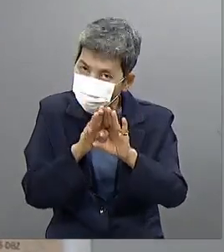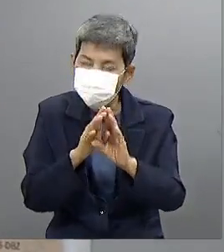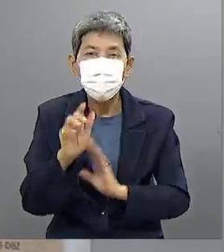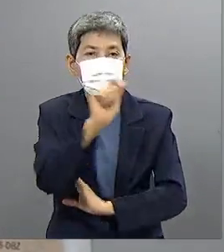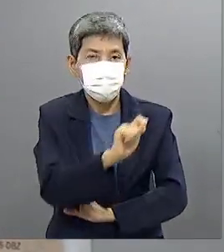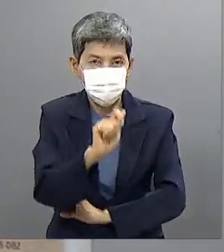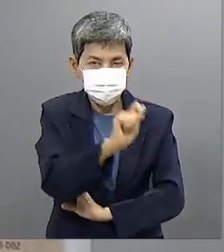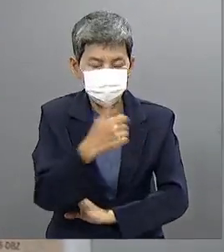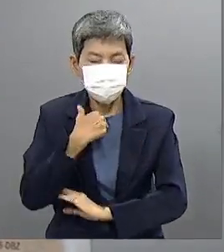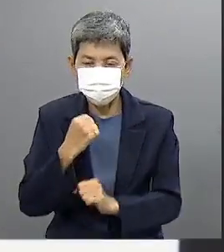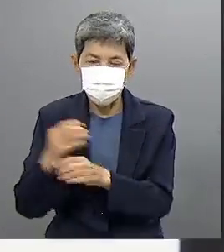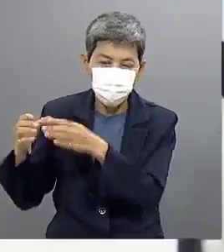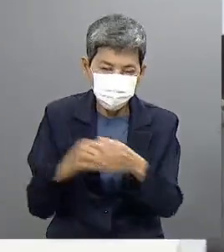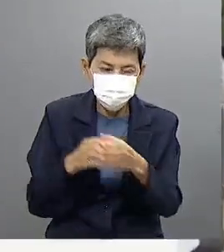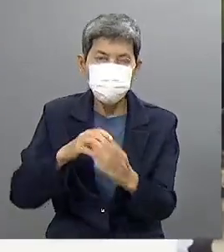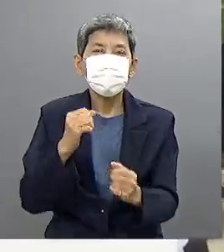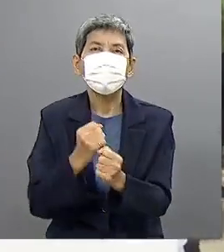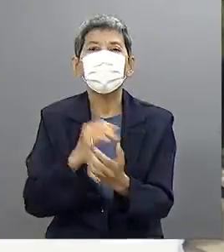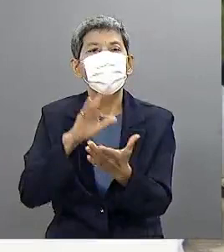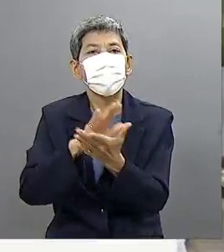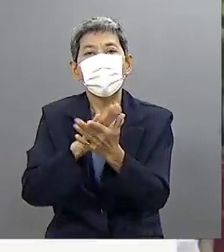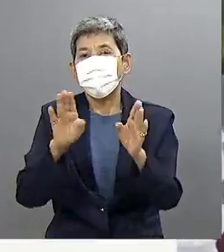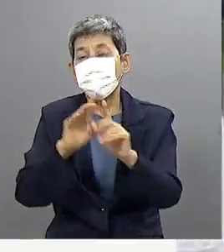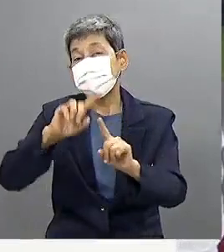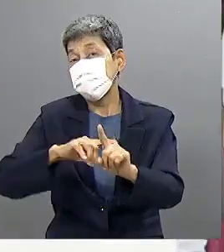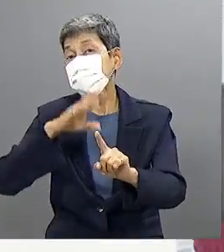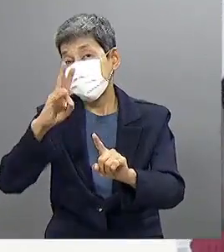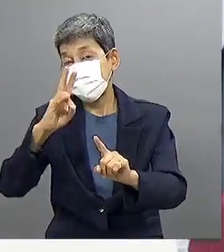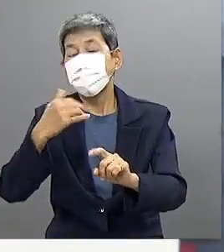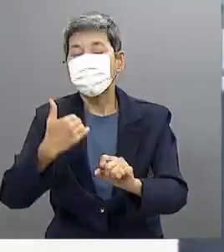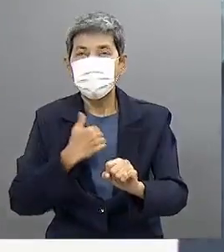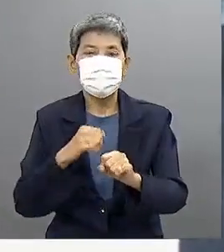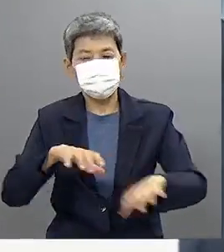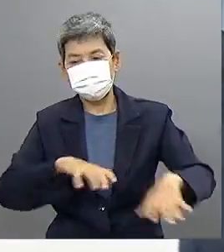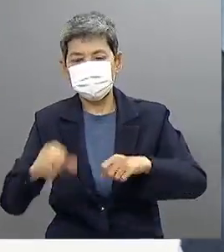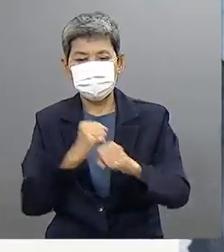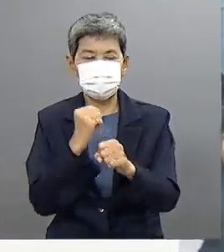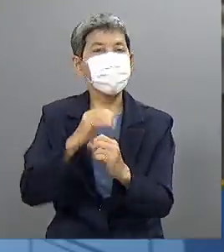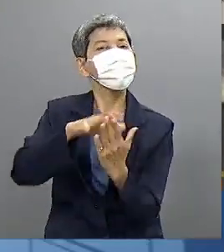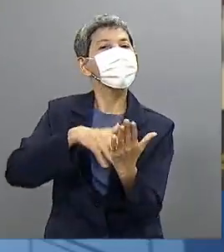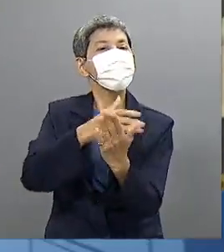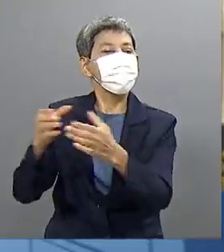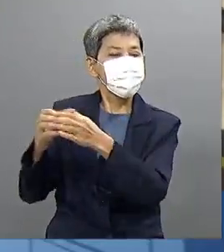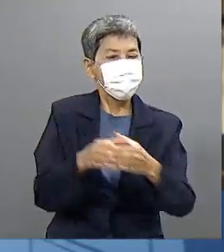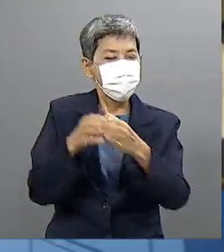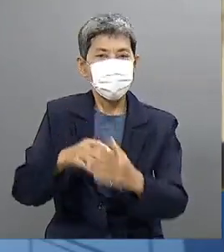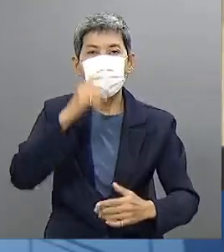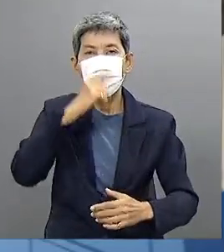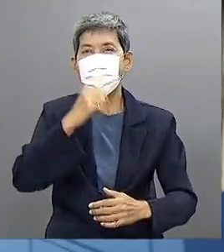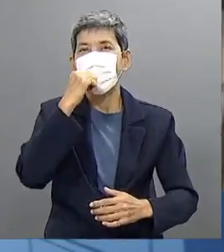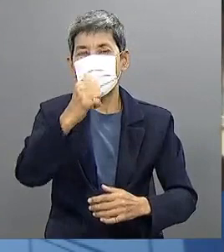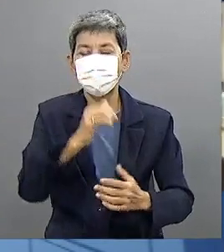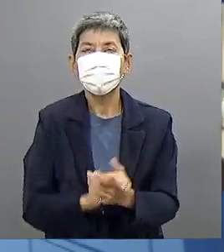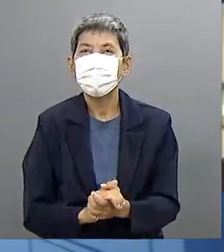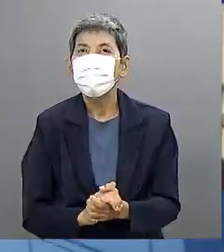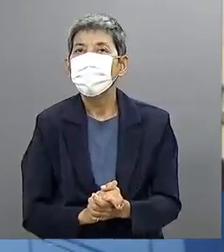มเดินทางช่วงปิดภาคเรียนเดือนกรกฎาคมให้มีเวลาเตรียมตัววางแผนเดินทางมาไทยค่ะด้านนายพิพัฒน์รัชกิจประการ